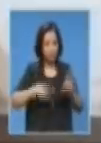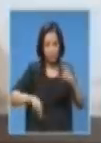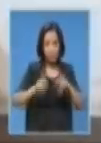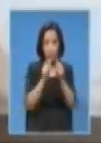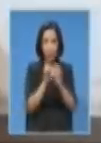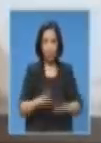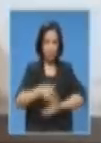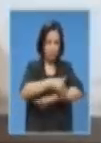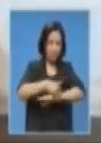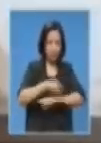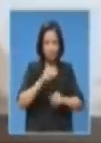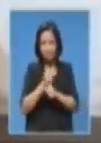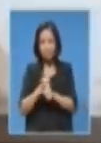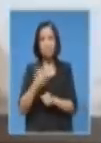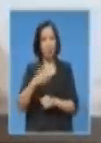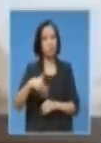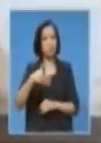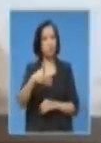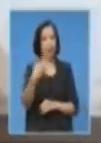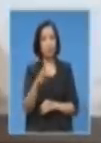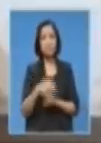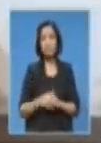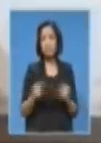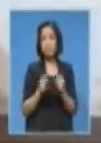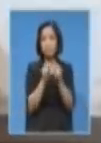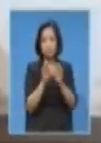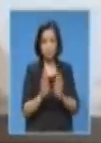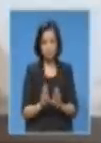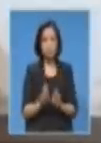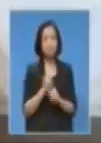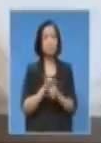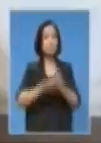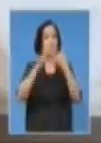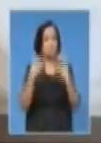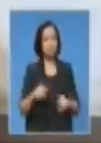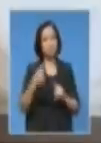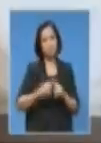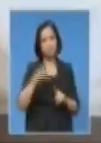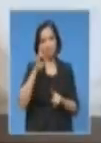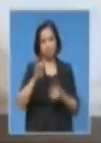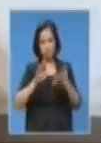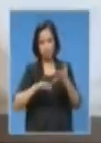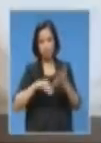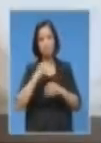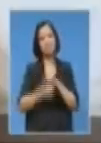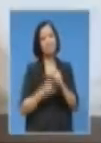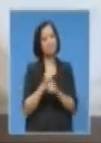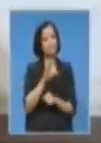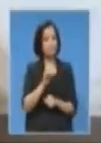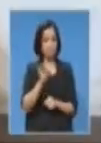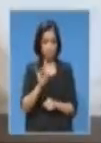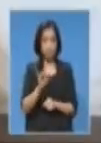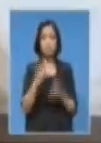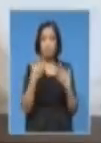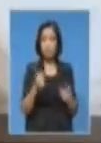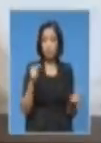แบบมากพอสมควรคาดว่าในเรื่องของการออกแบบนั้นจะเสร็จในปลายเดือนสิงหาคมปี58แล้วก็จะใช้เวลาในเรื่อง